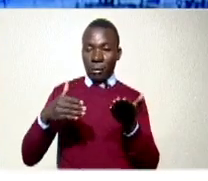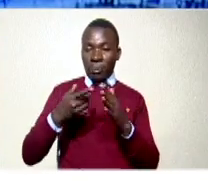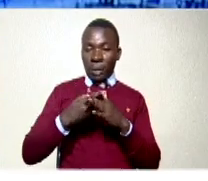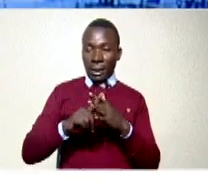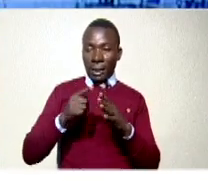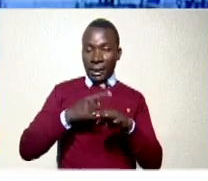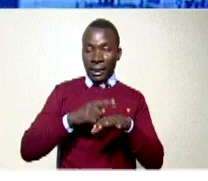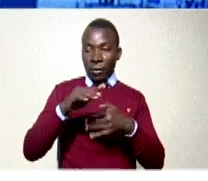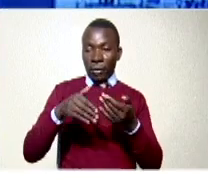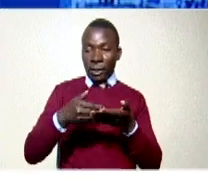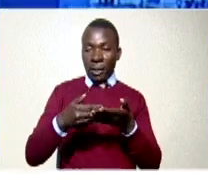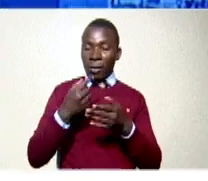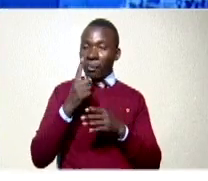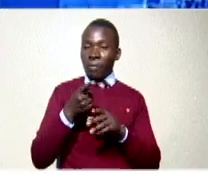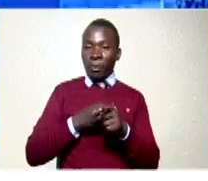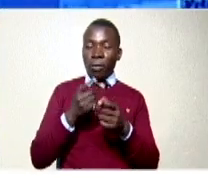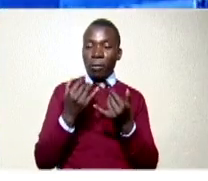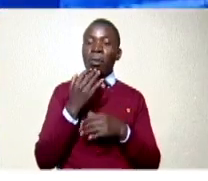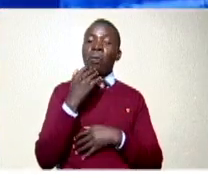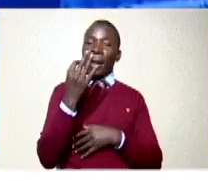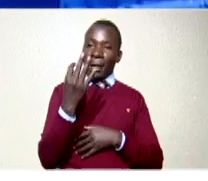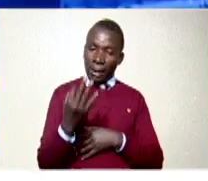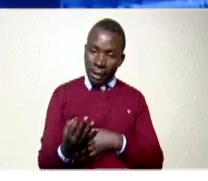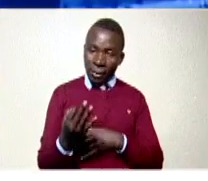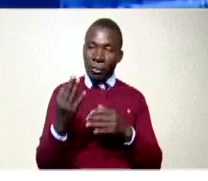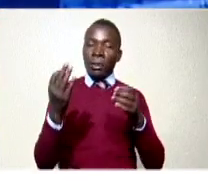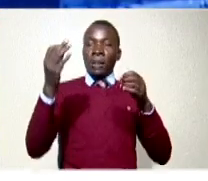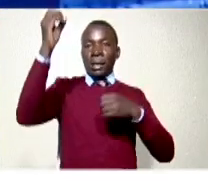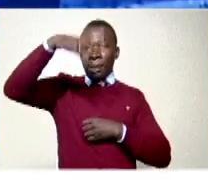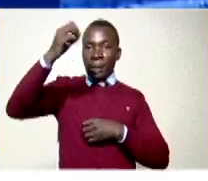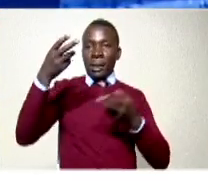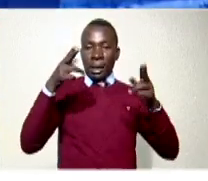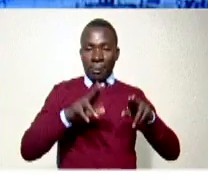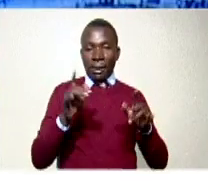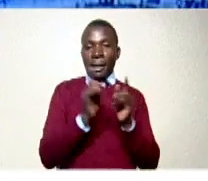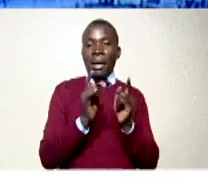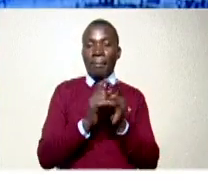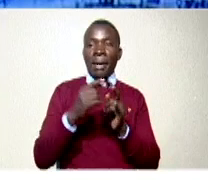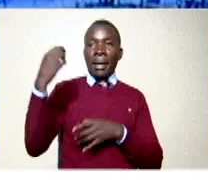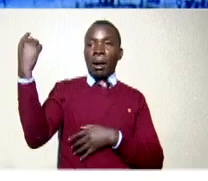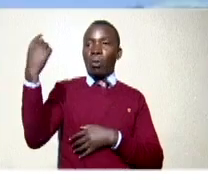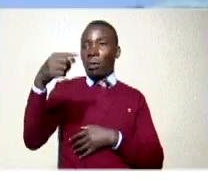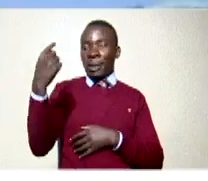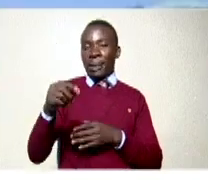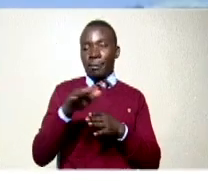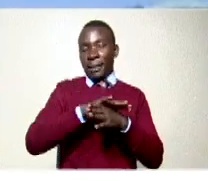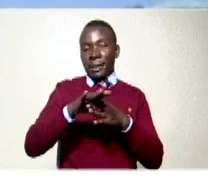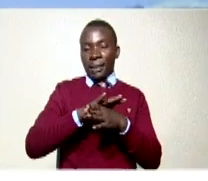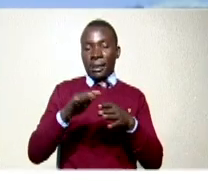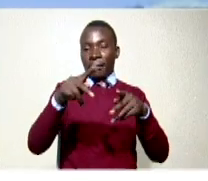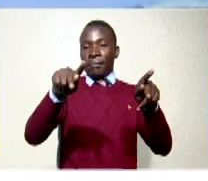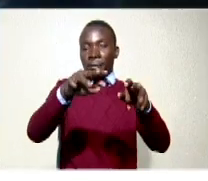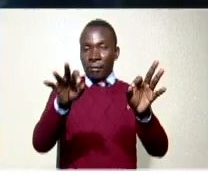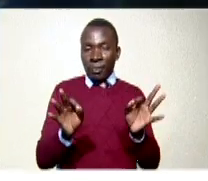gihe. Tubwire ko kuva kuri wa gatatu I Kigali harimo kubera inama ya Golden Business Forum ihuriza hamwe